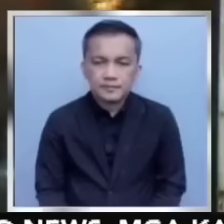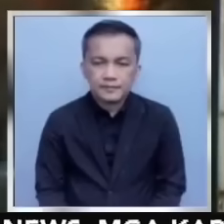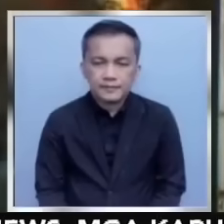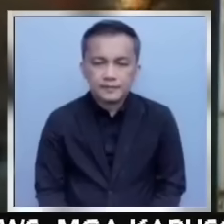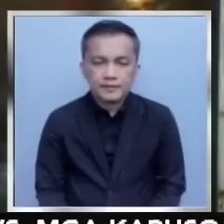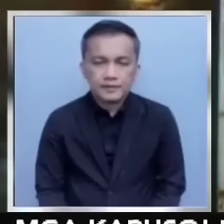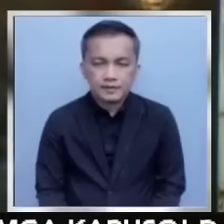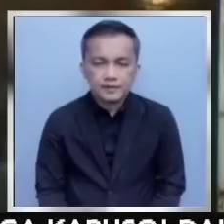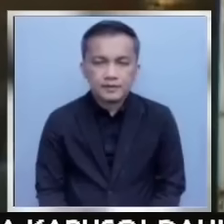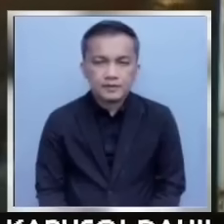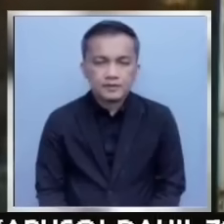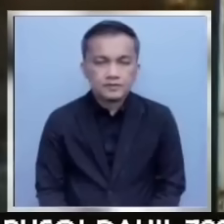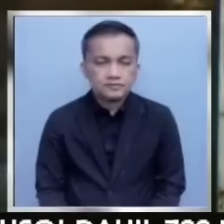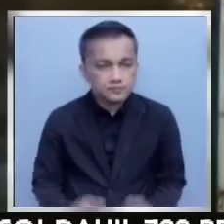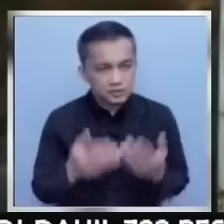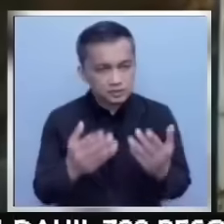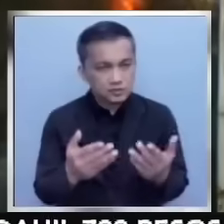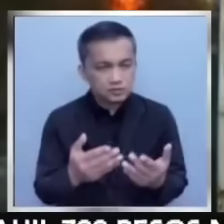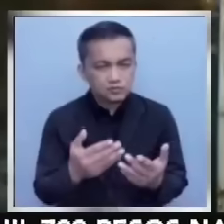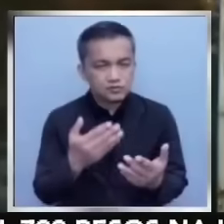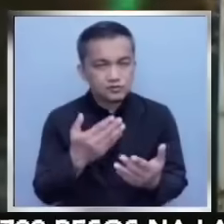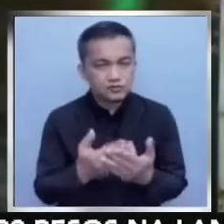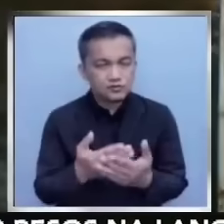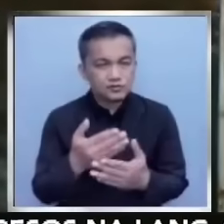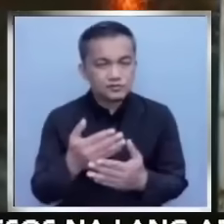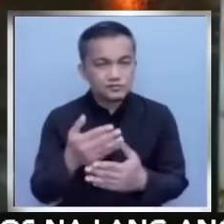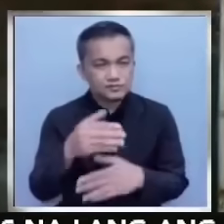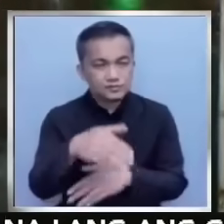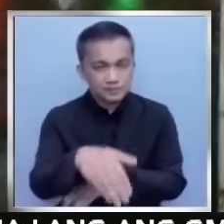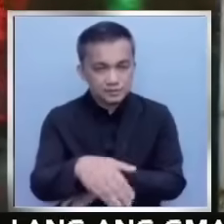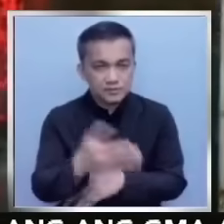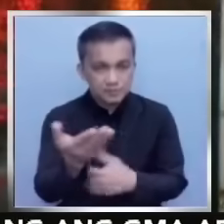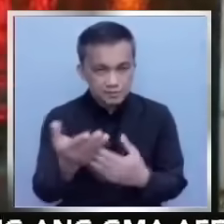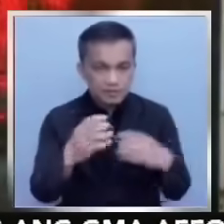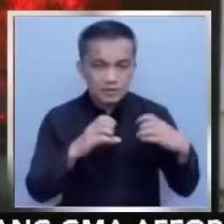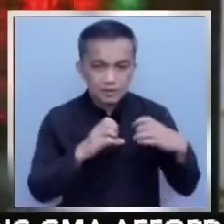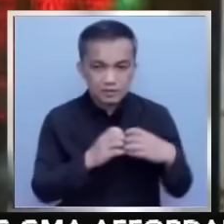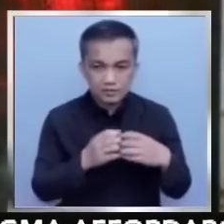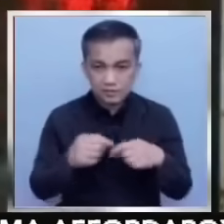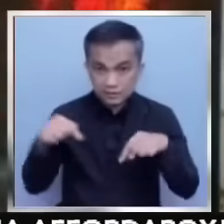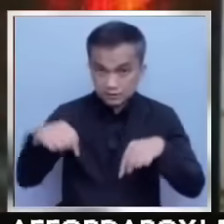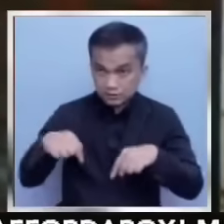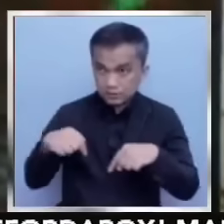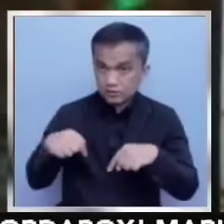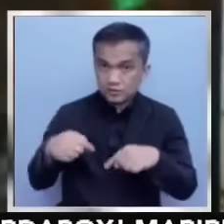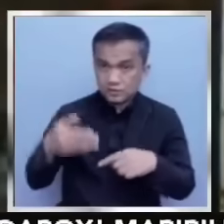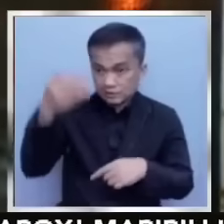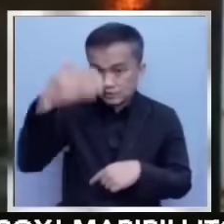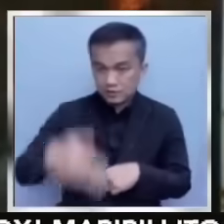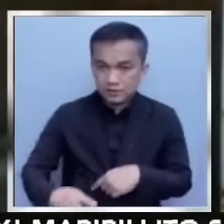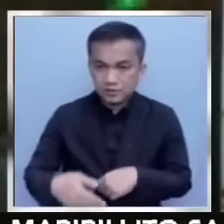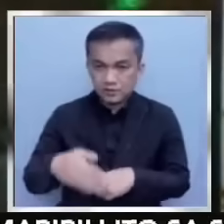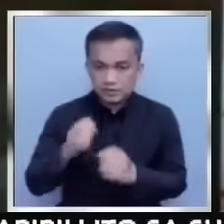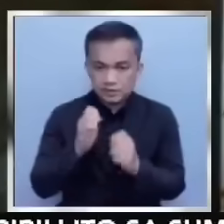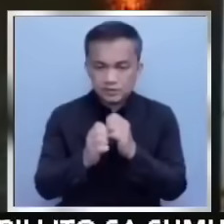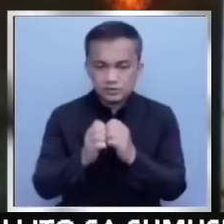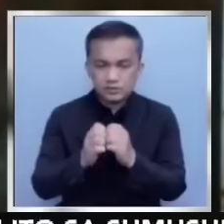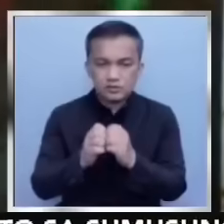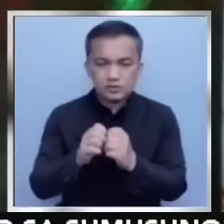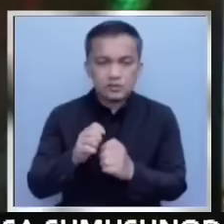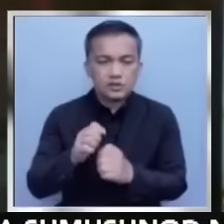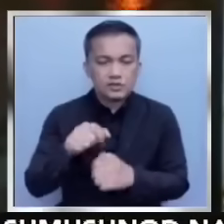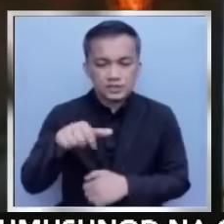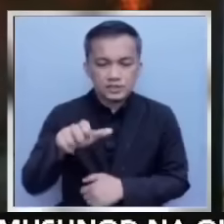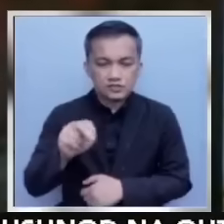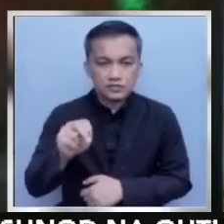Salamat at magandang gabi mga kapuso. Narito ho tayo ngayon sa tapat ng EDSA Quezon Ave MRT Station at sa